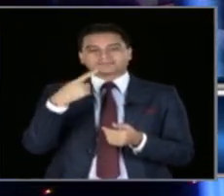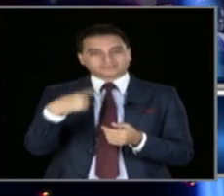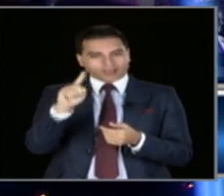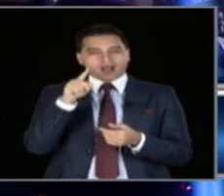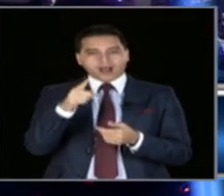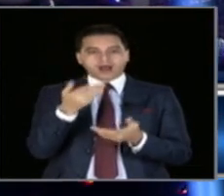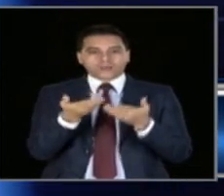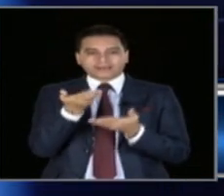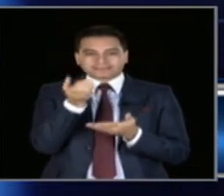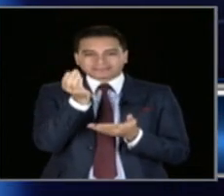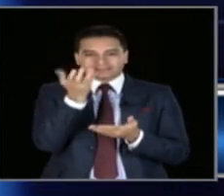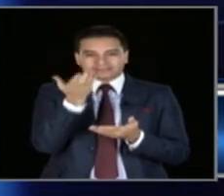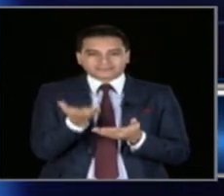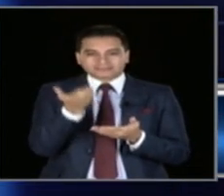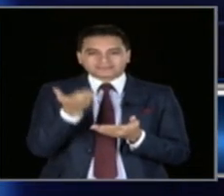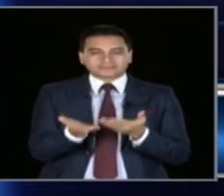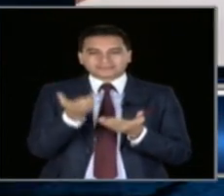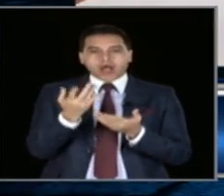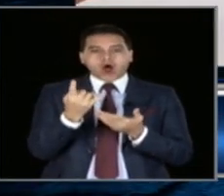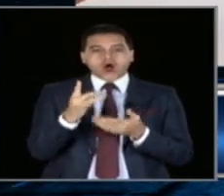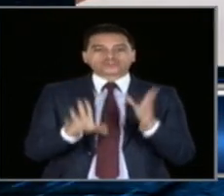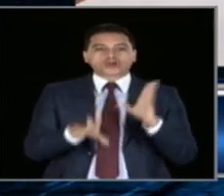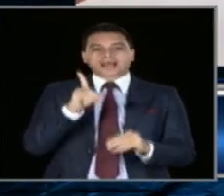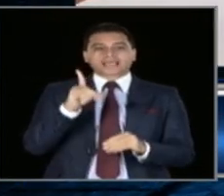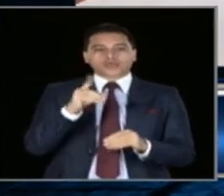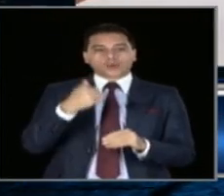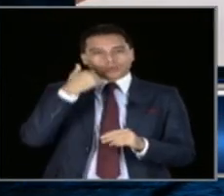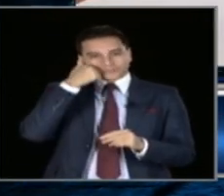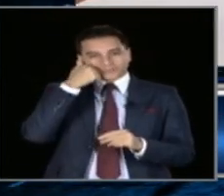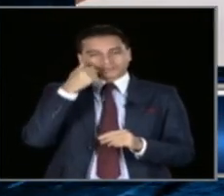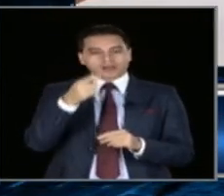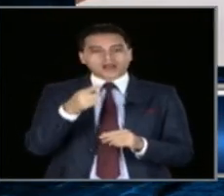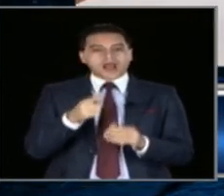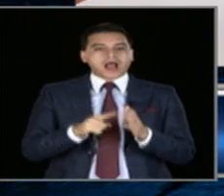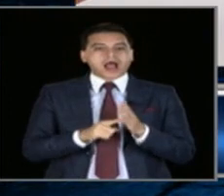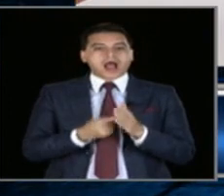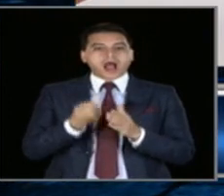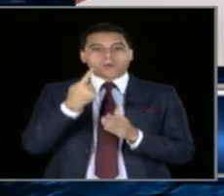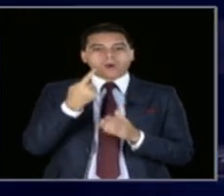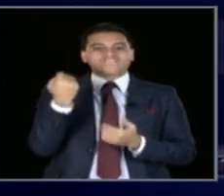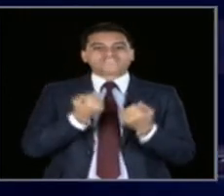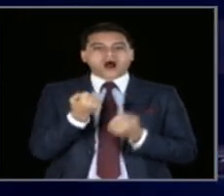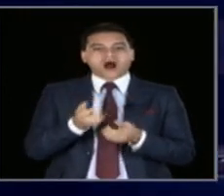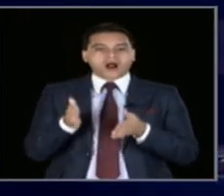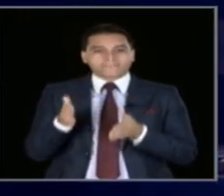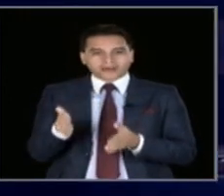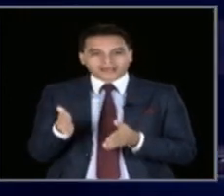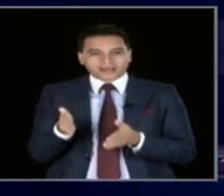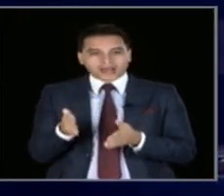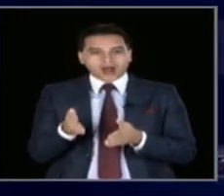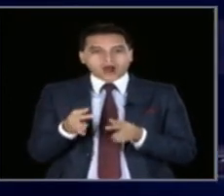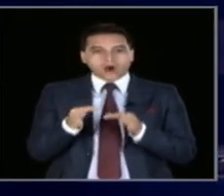كان وزنه حوالي 10 كيلو جرام، كان الأول بيتحط في العربية، وكان